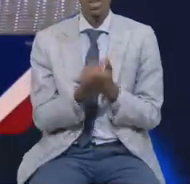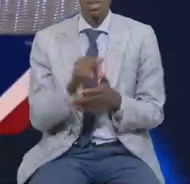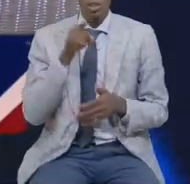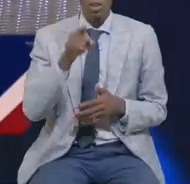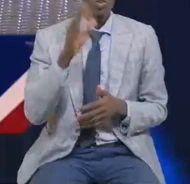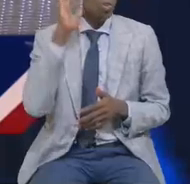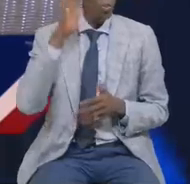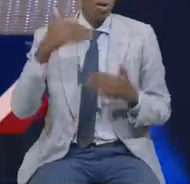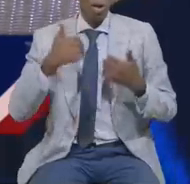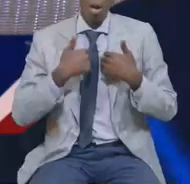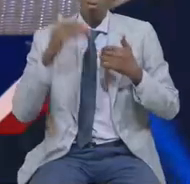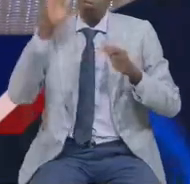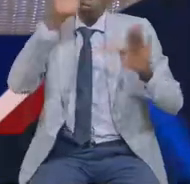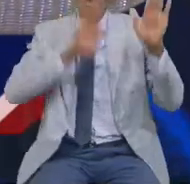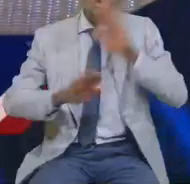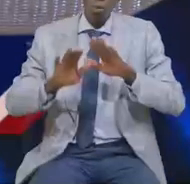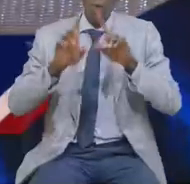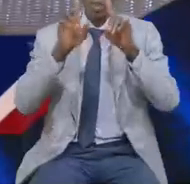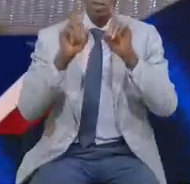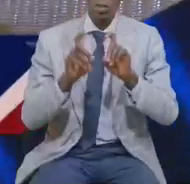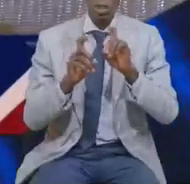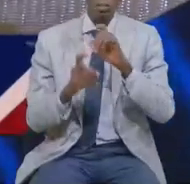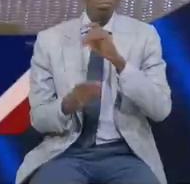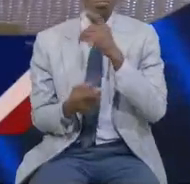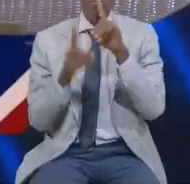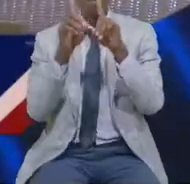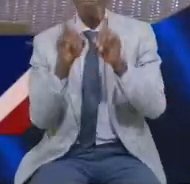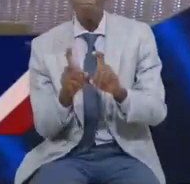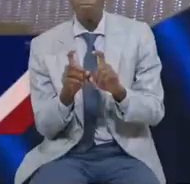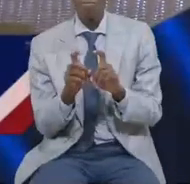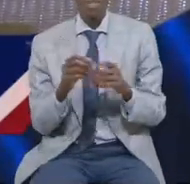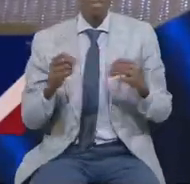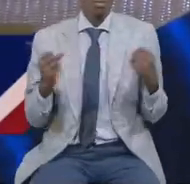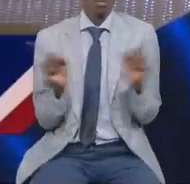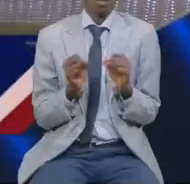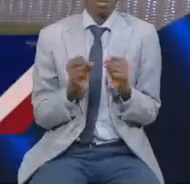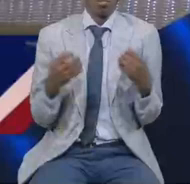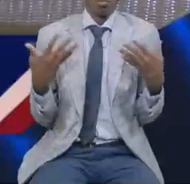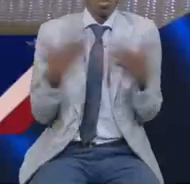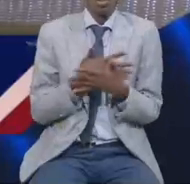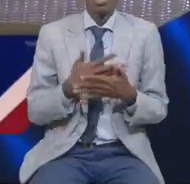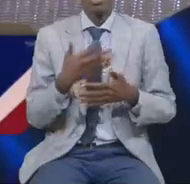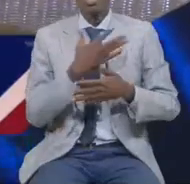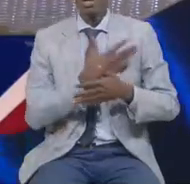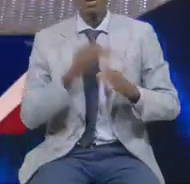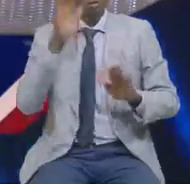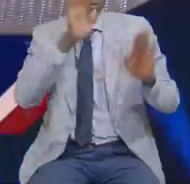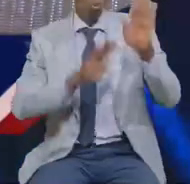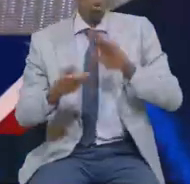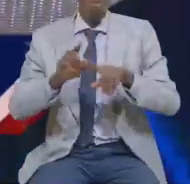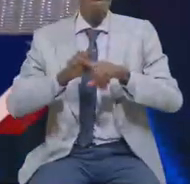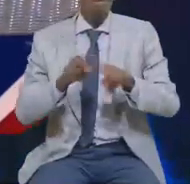monde, des épreuves, des tests, des menaces, des tribulations dans le monde. Mais